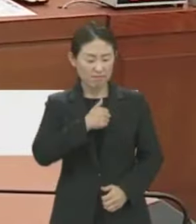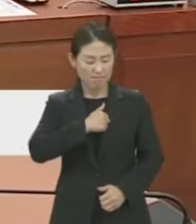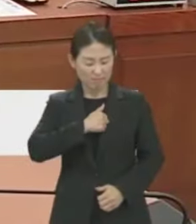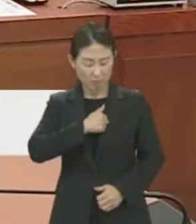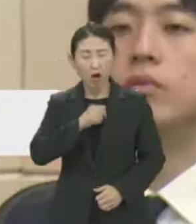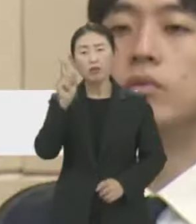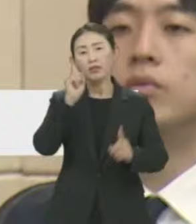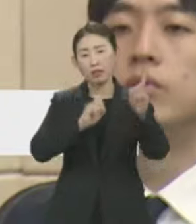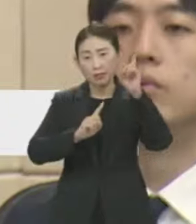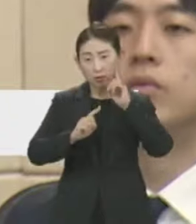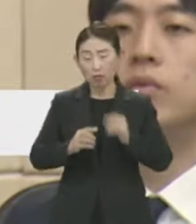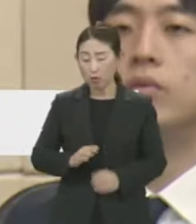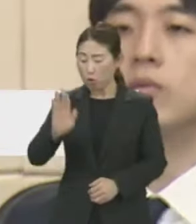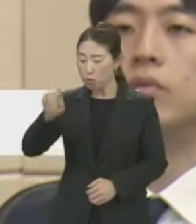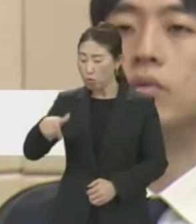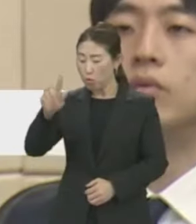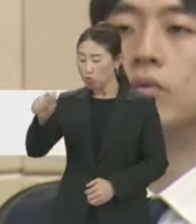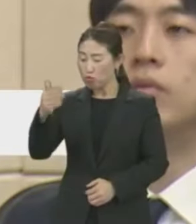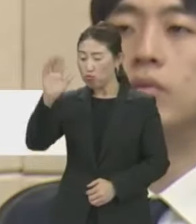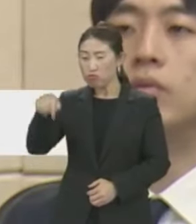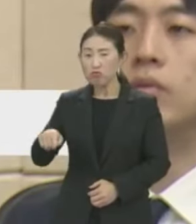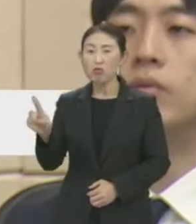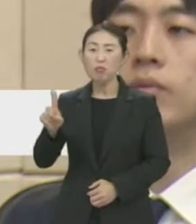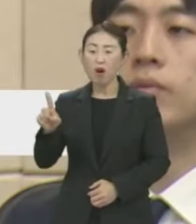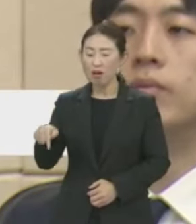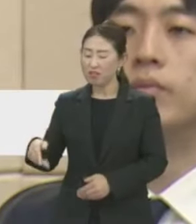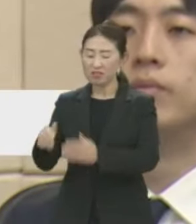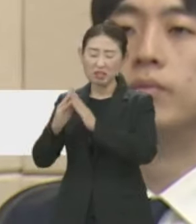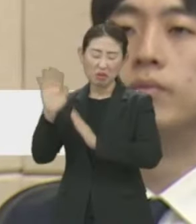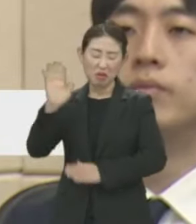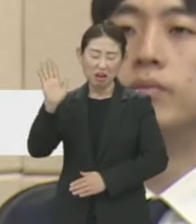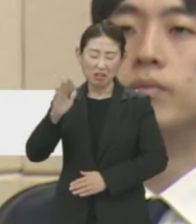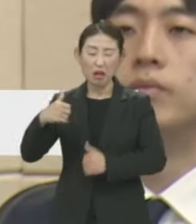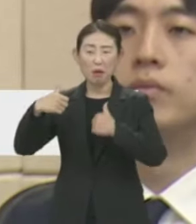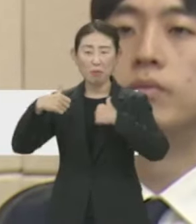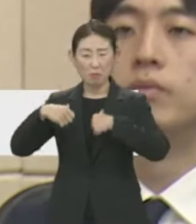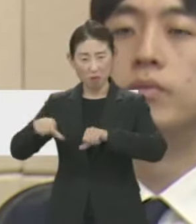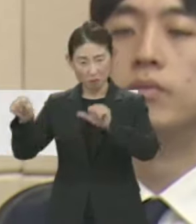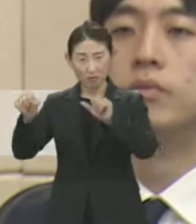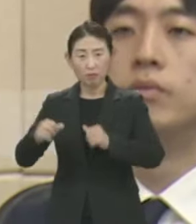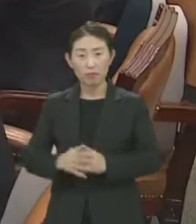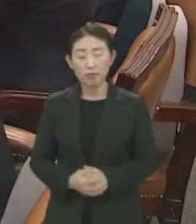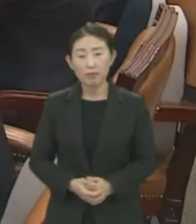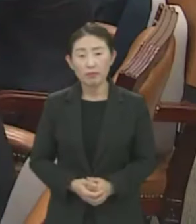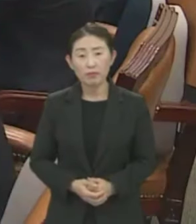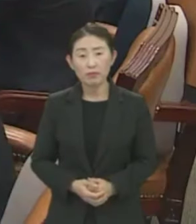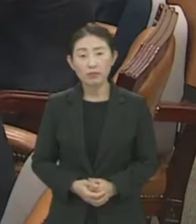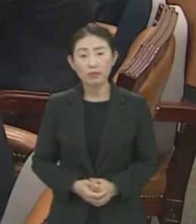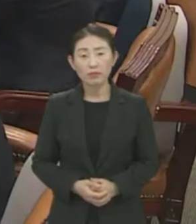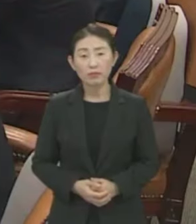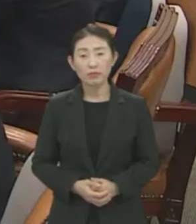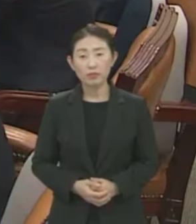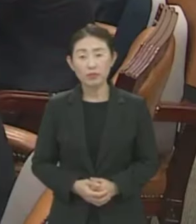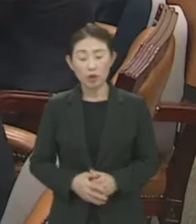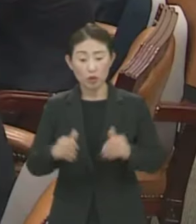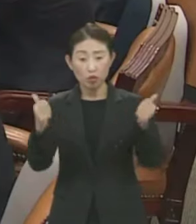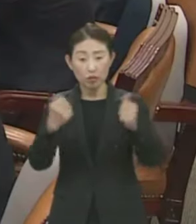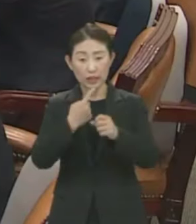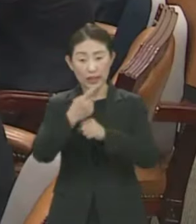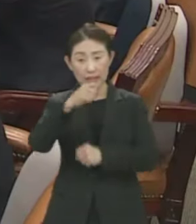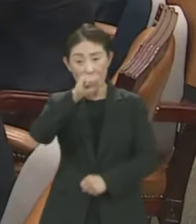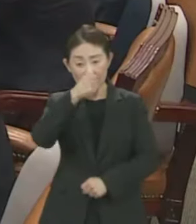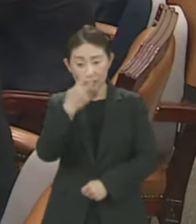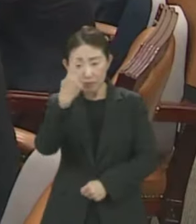속에 국가보훈부가 결국 수도권에 지으려던 제2독립기념관 건립을 포기했습니다. 국회 내년도